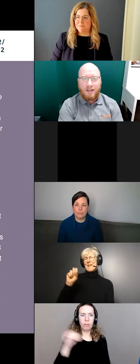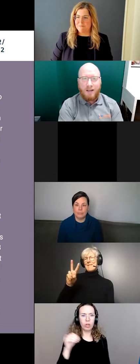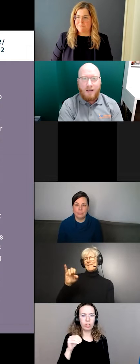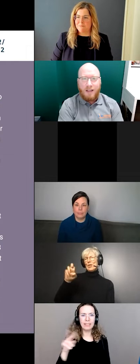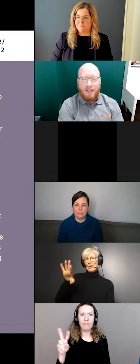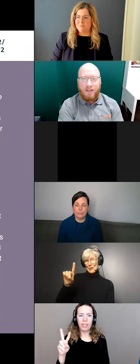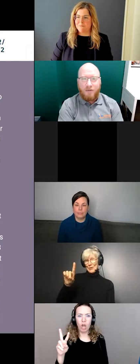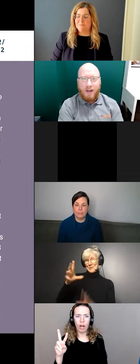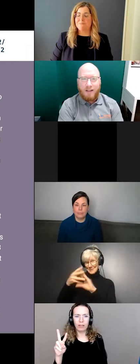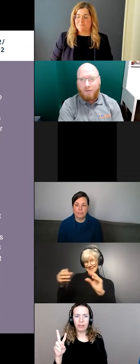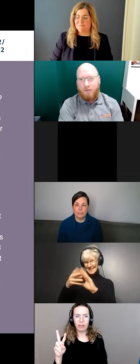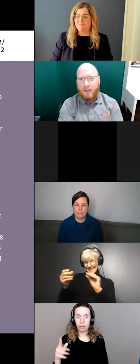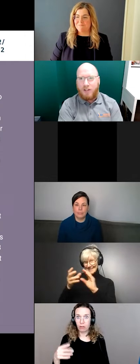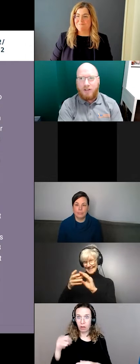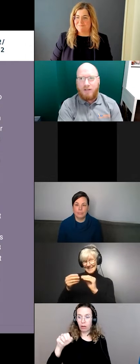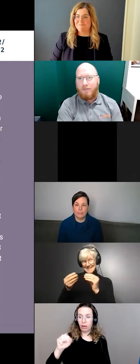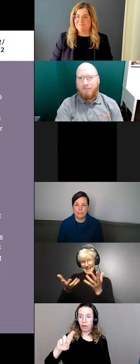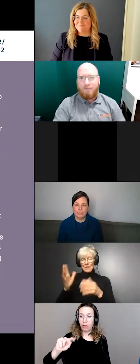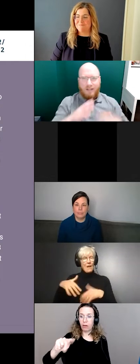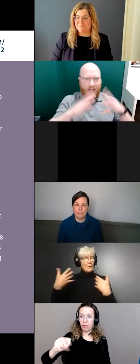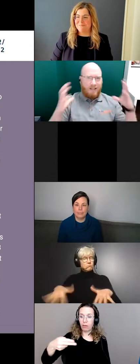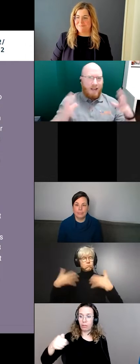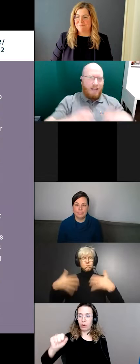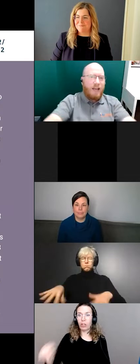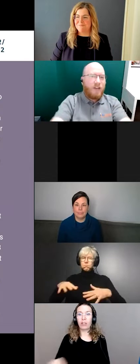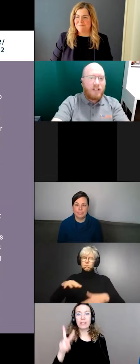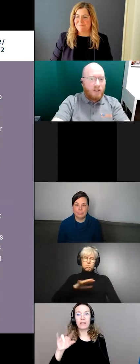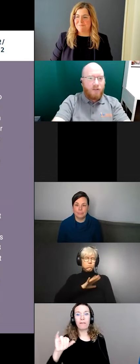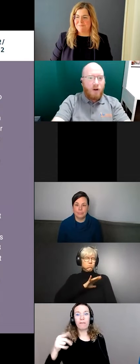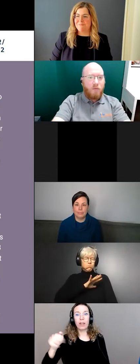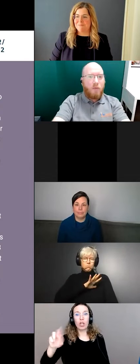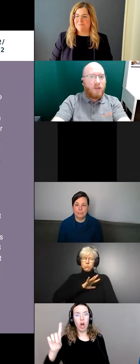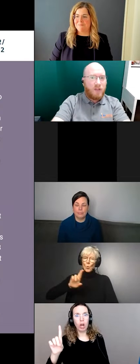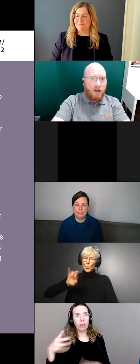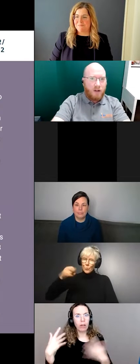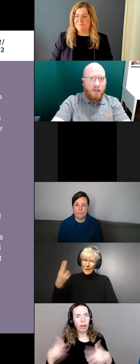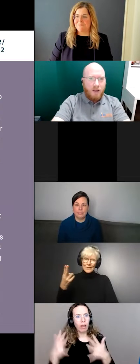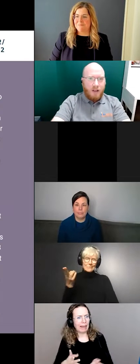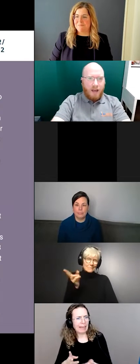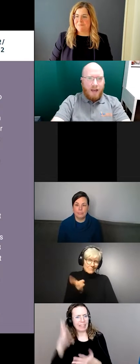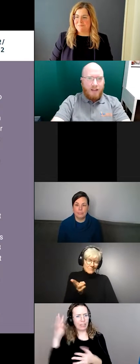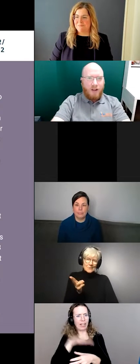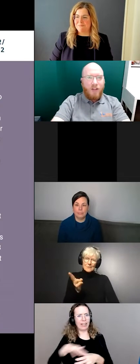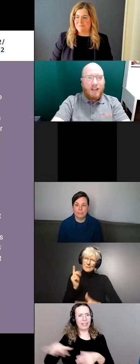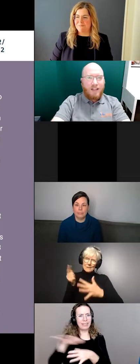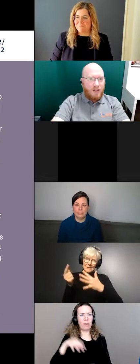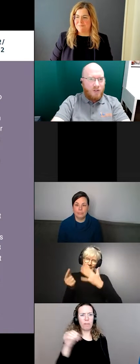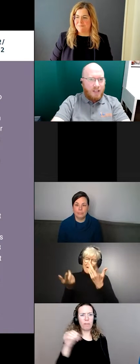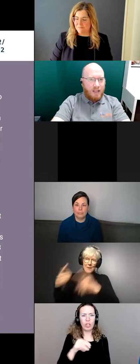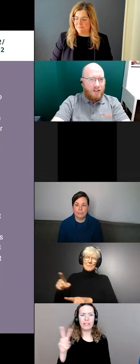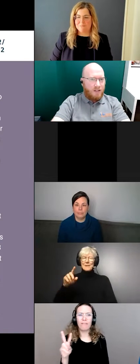gens, c'est l'histoire de Martha's Vineyard. Beaucoup de gens ne réalisent pas la différence, la richesse